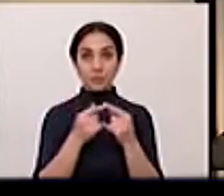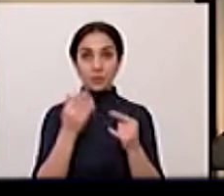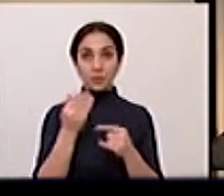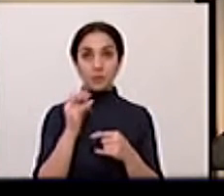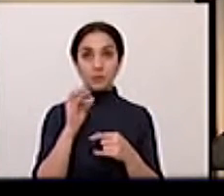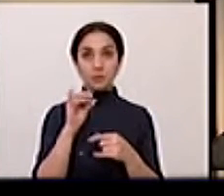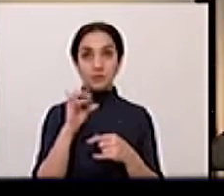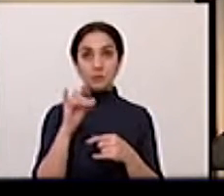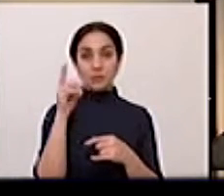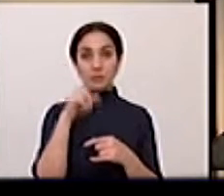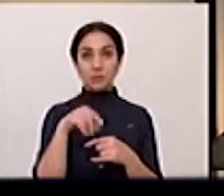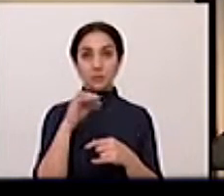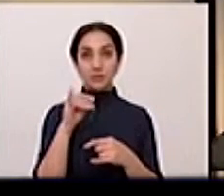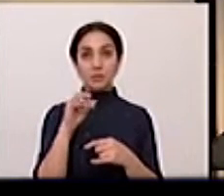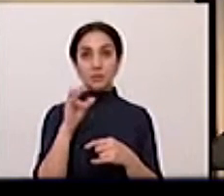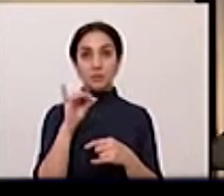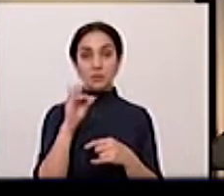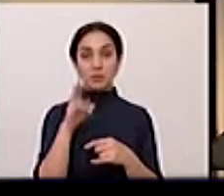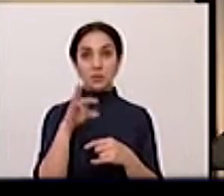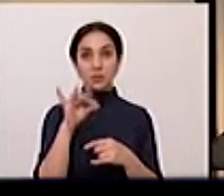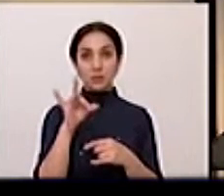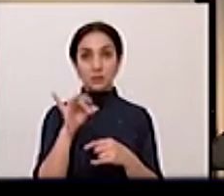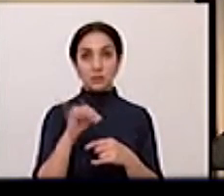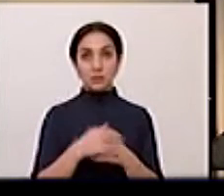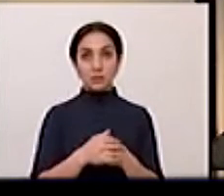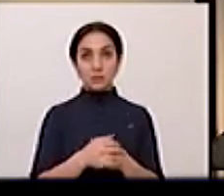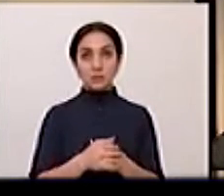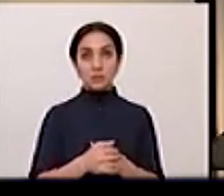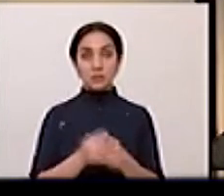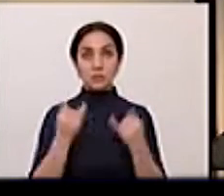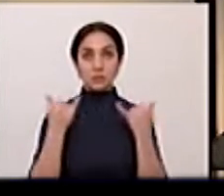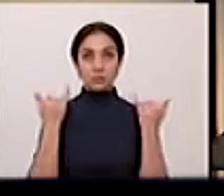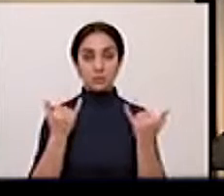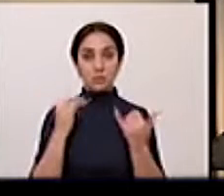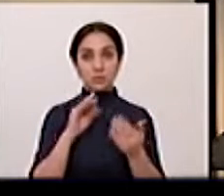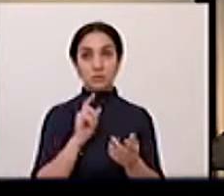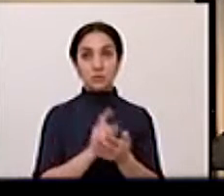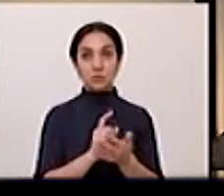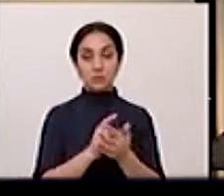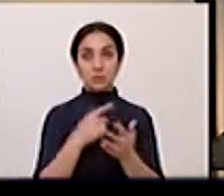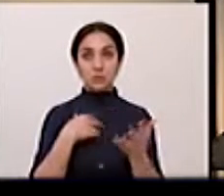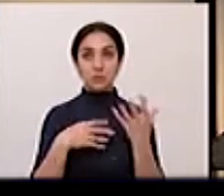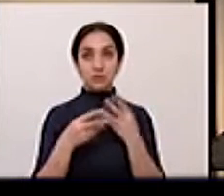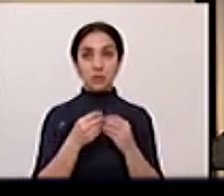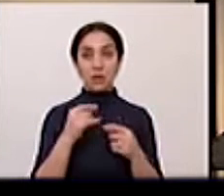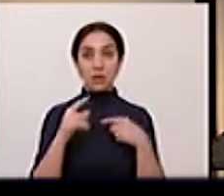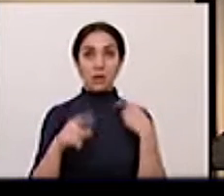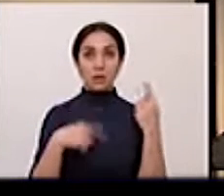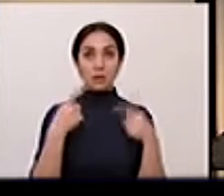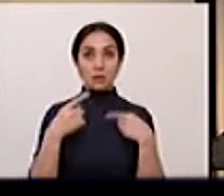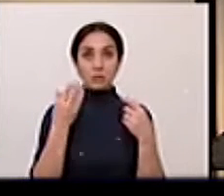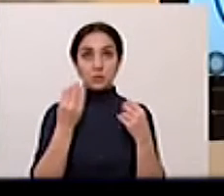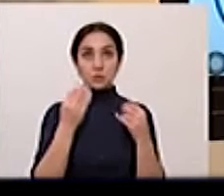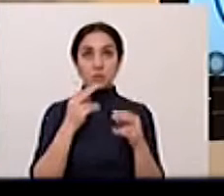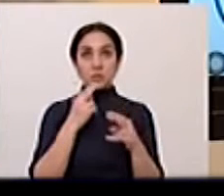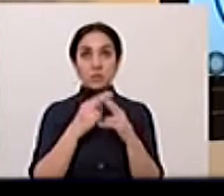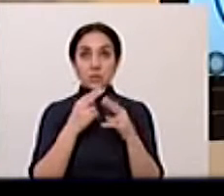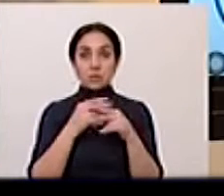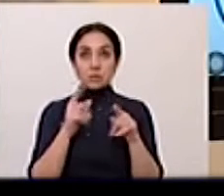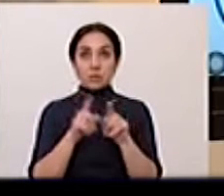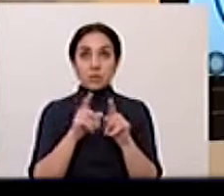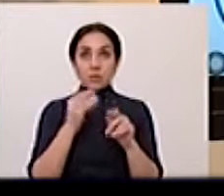integral tatbiqlari. Demak, davom etamiz. Bugungi darsimizda sizlar bilan aylanish jismlarini